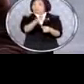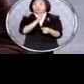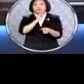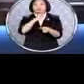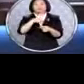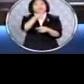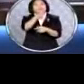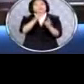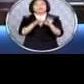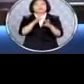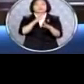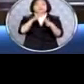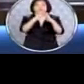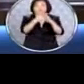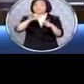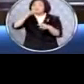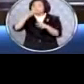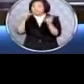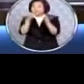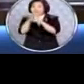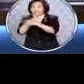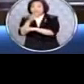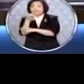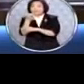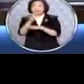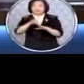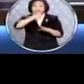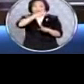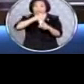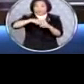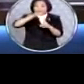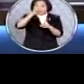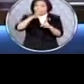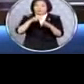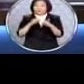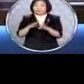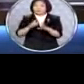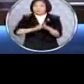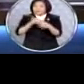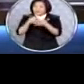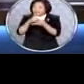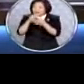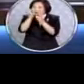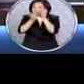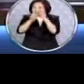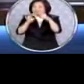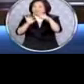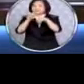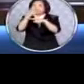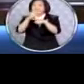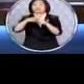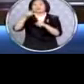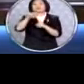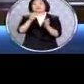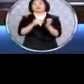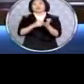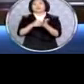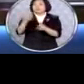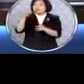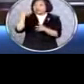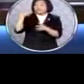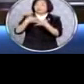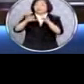了汇率的因素啊，如果去掉了台币升值，你只增加了8%。那如果以你所说的民进党当时